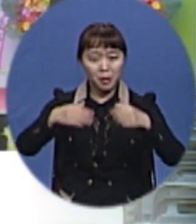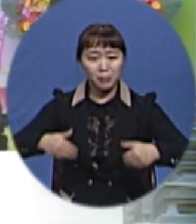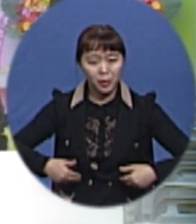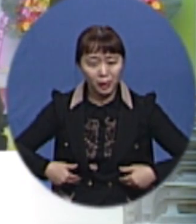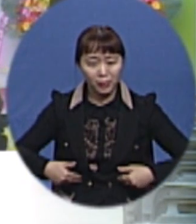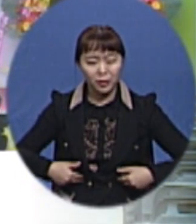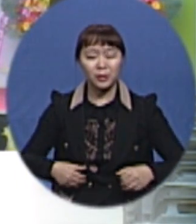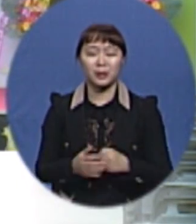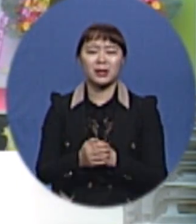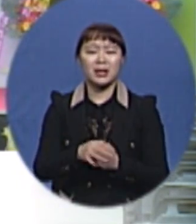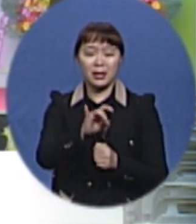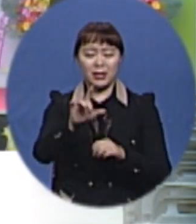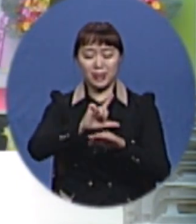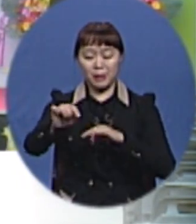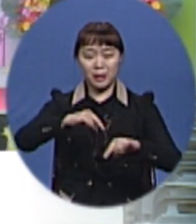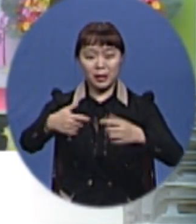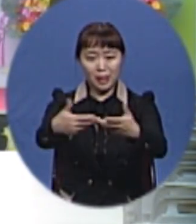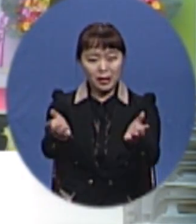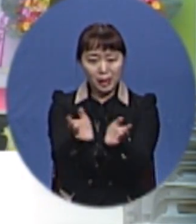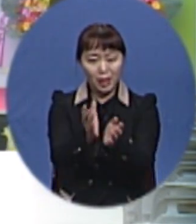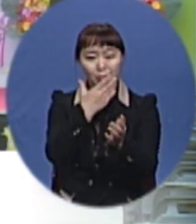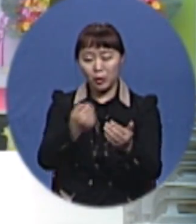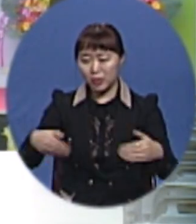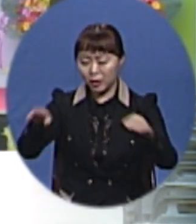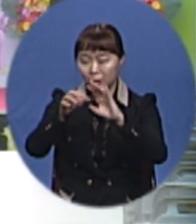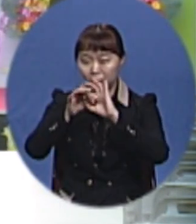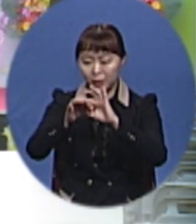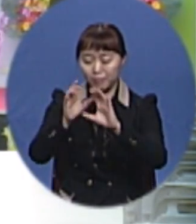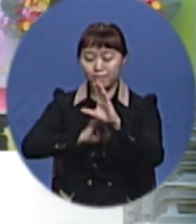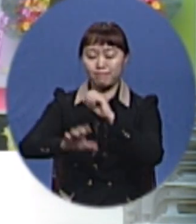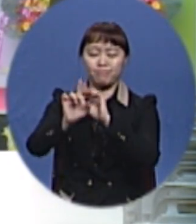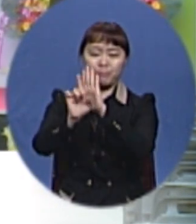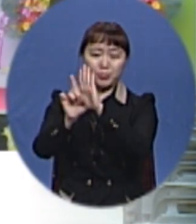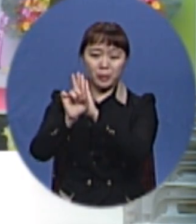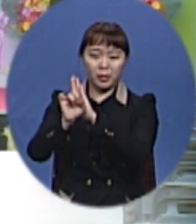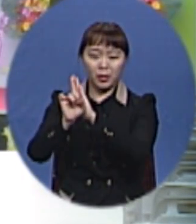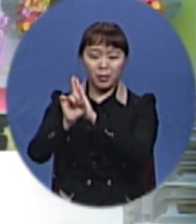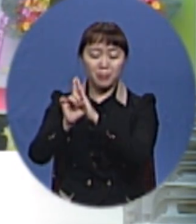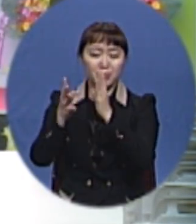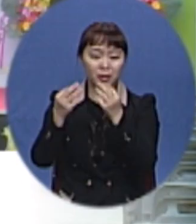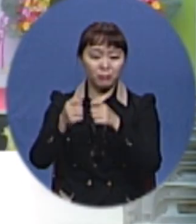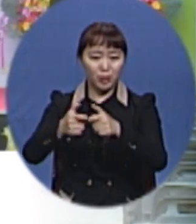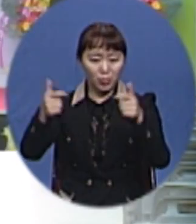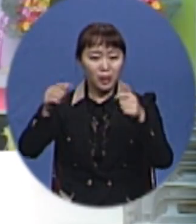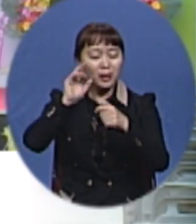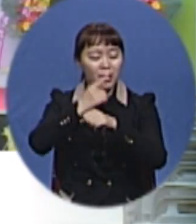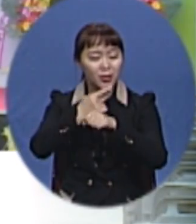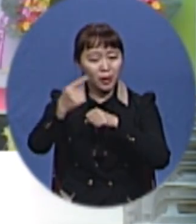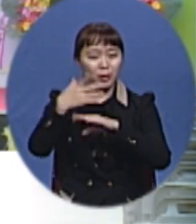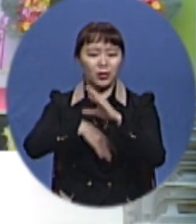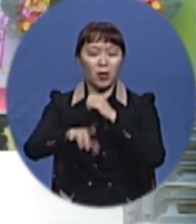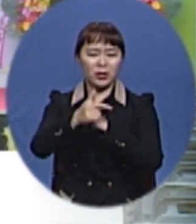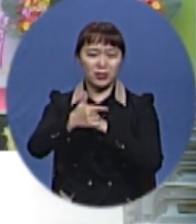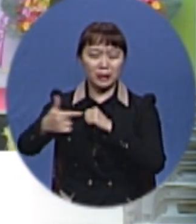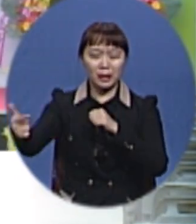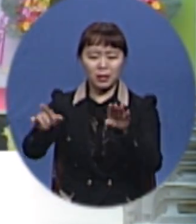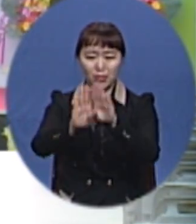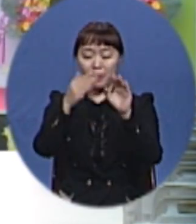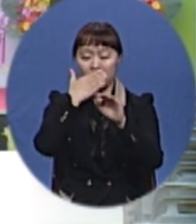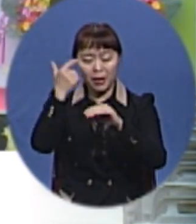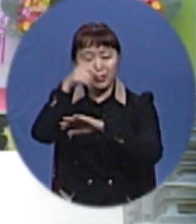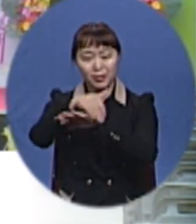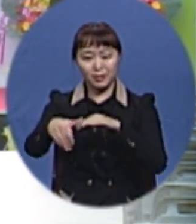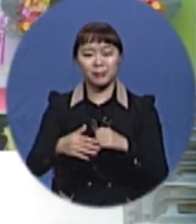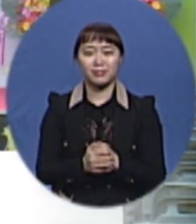그래서 저희가 각 지방자치단체나 복지관을 통해 더 홍보를 좀 강화할 생각입니다. 그래서 내년에는 좀 더 큰 규모로 열 수 있도록